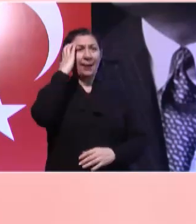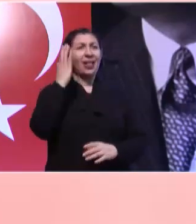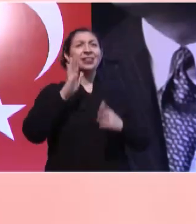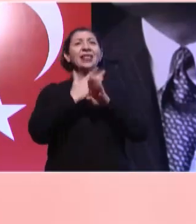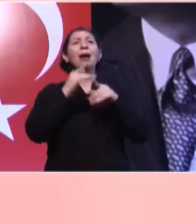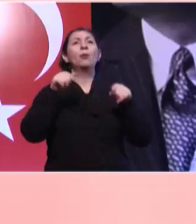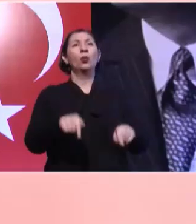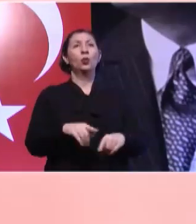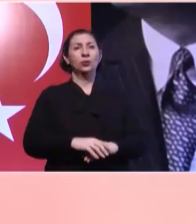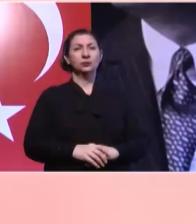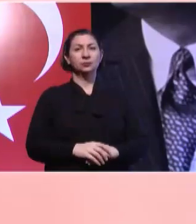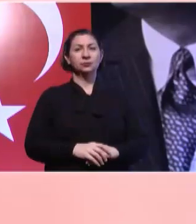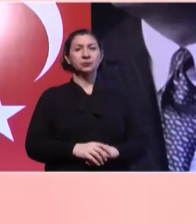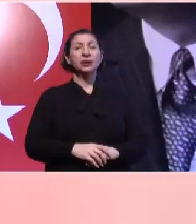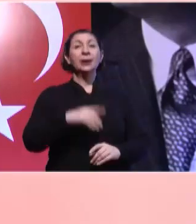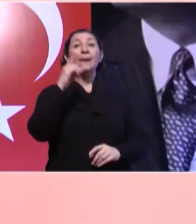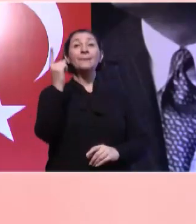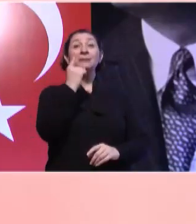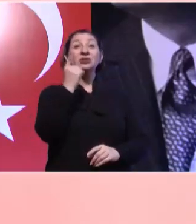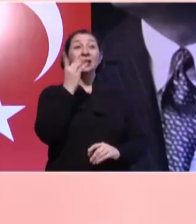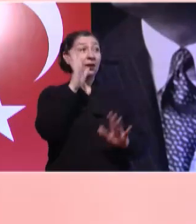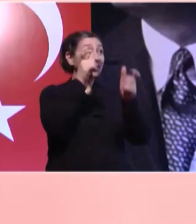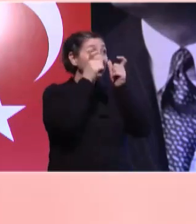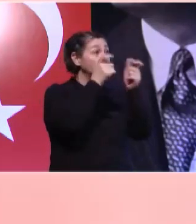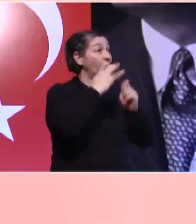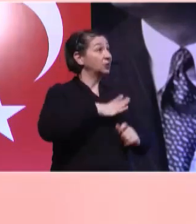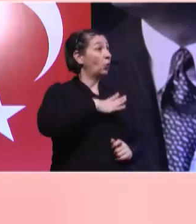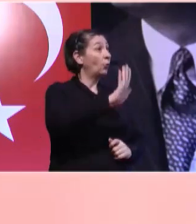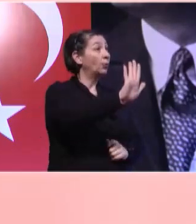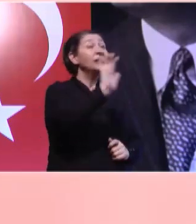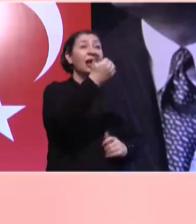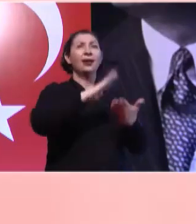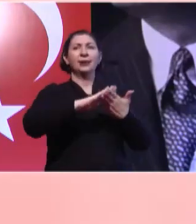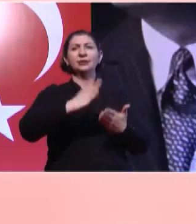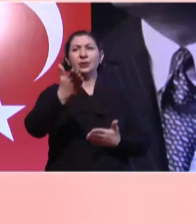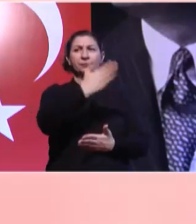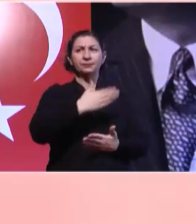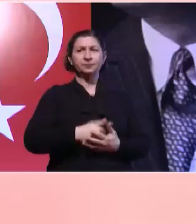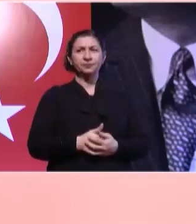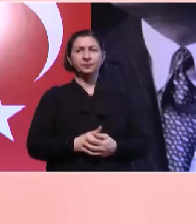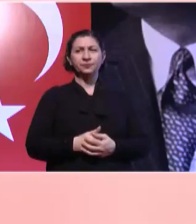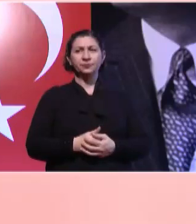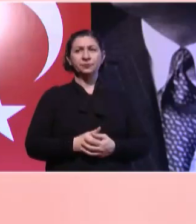bu. Bir şeye daha dikkatinizi çekmek isterim değerli arkadaşlarım.